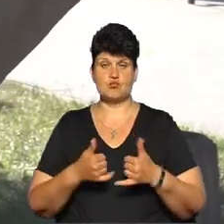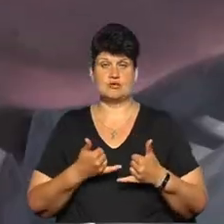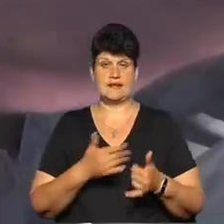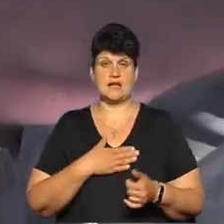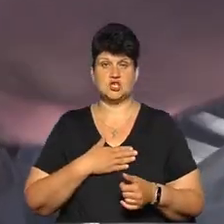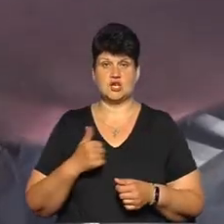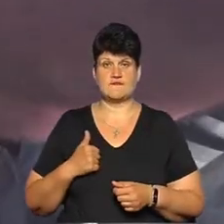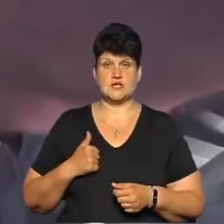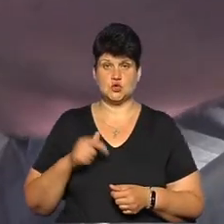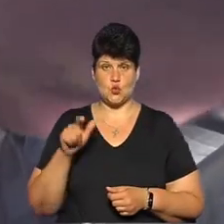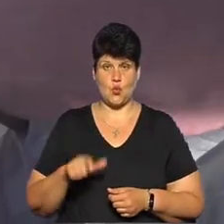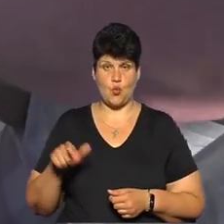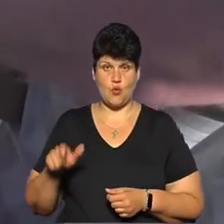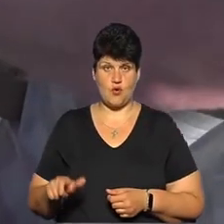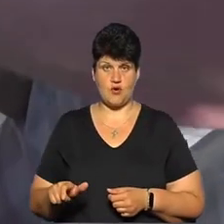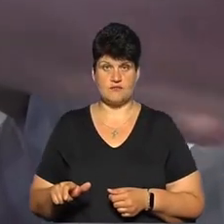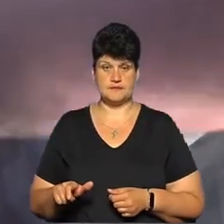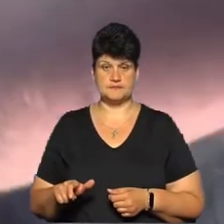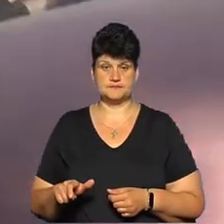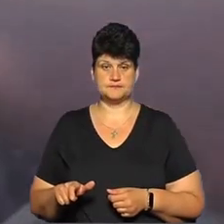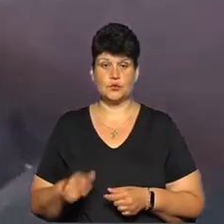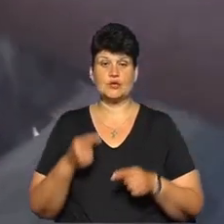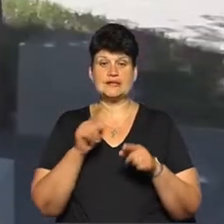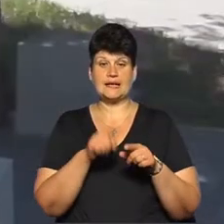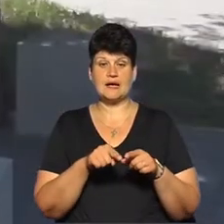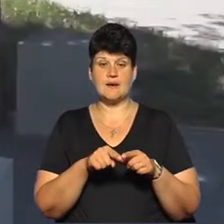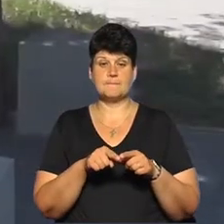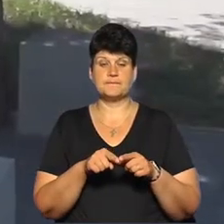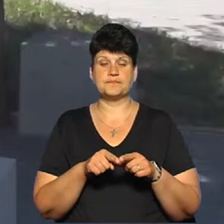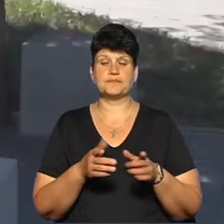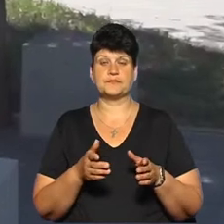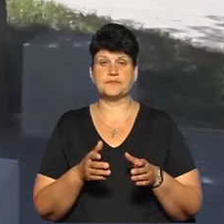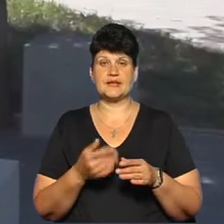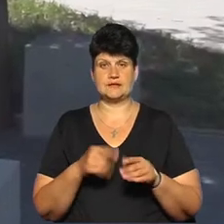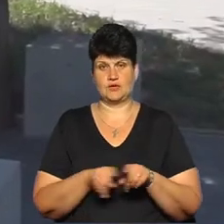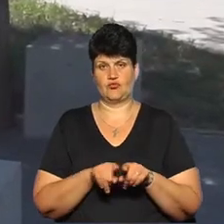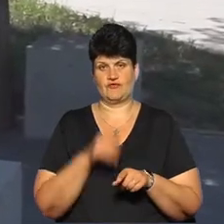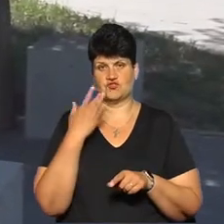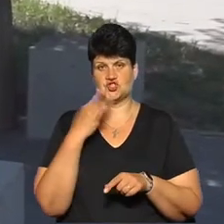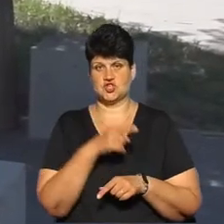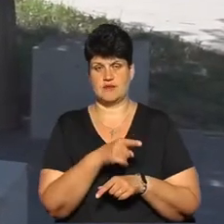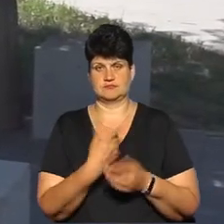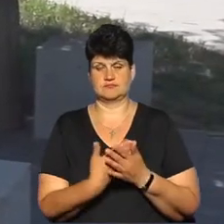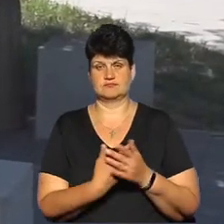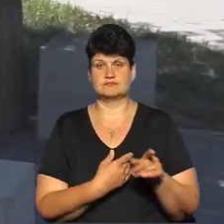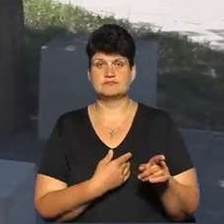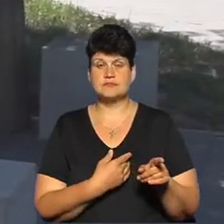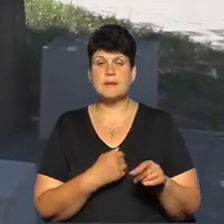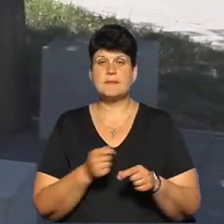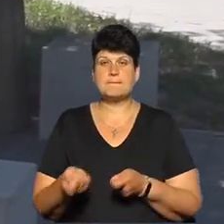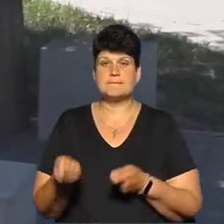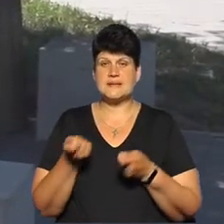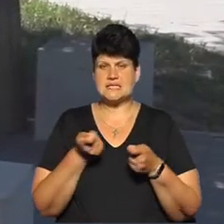військових. Отака плитоноска, це зразка США. Ми прислали,